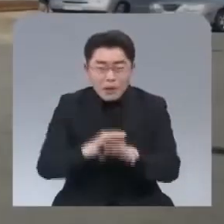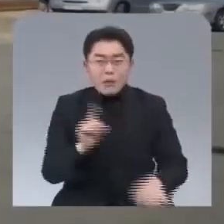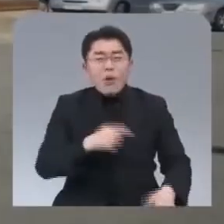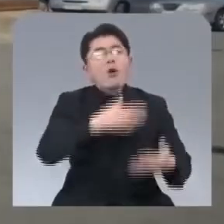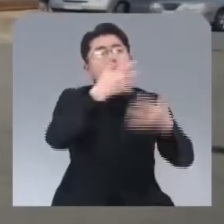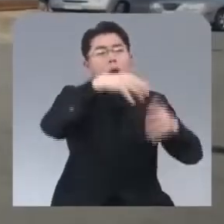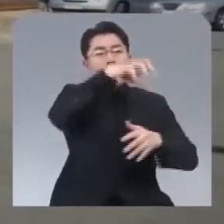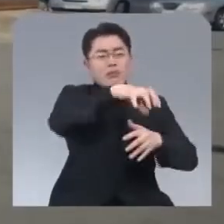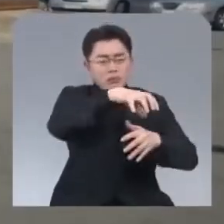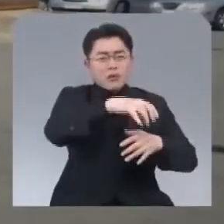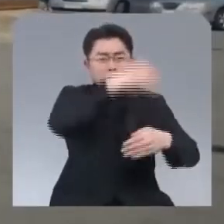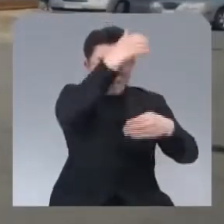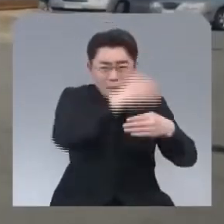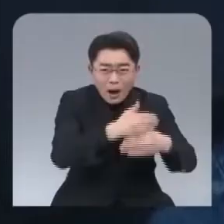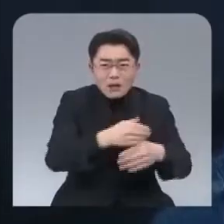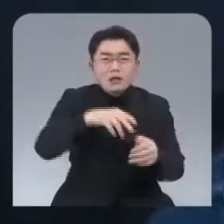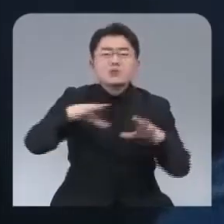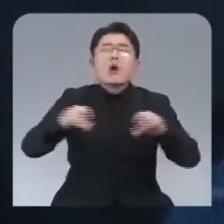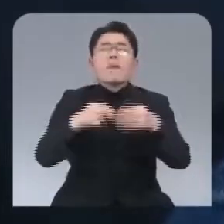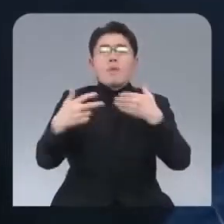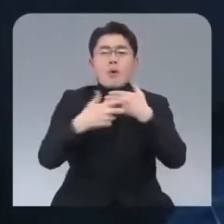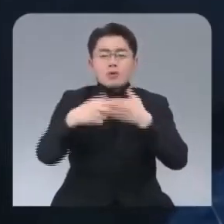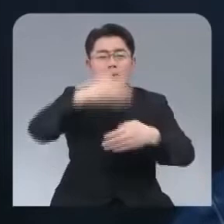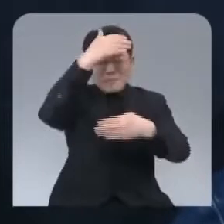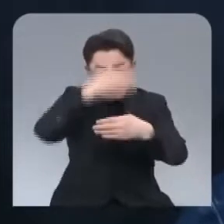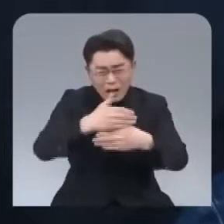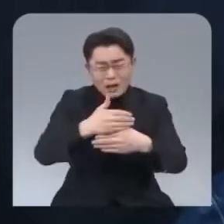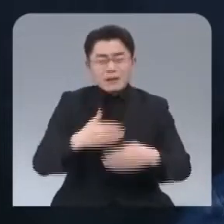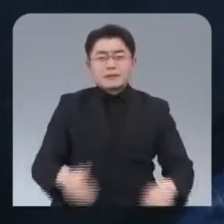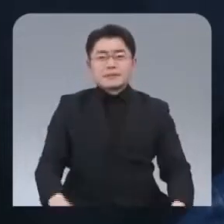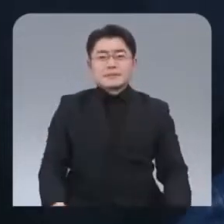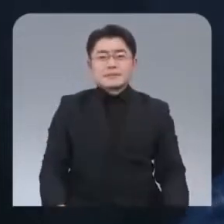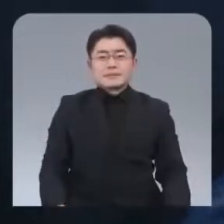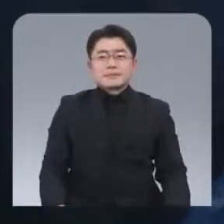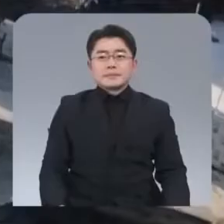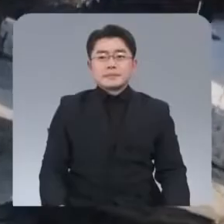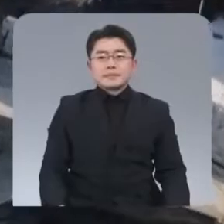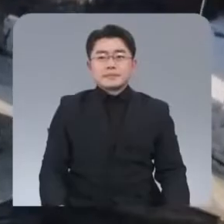1 있던 종합병원 도 이미 오래전 문을 닫았습니다